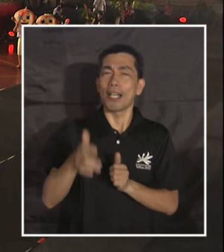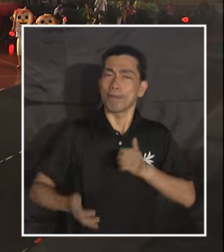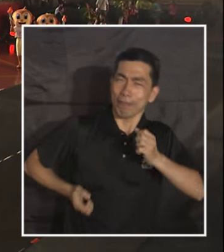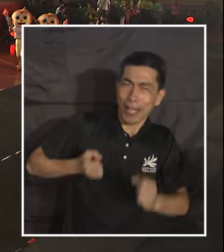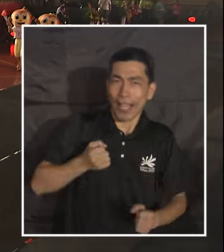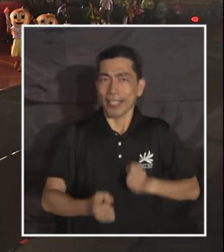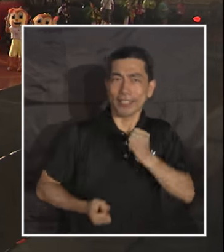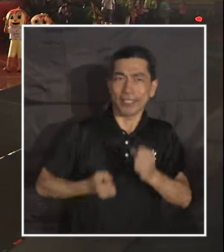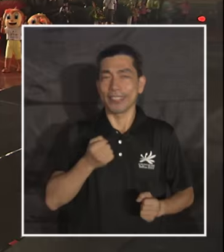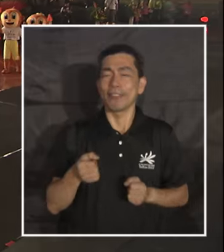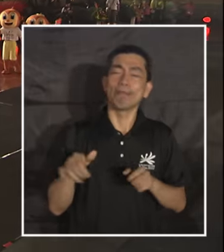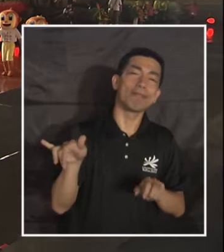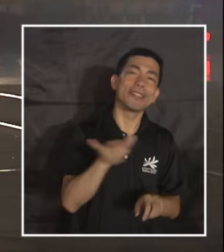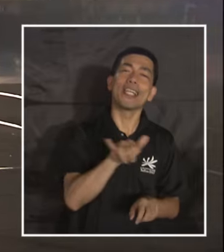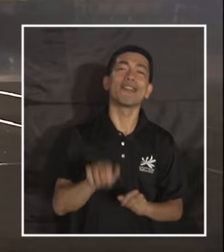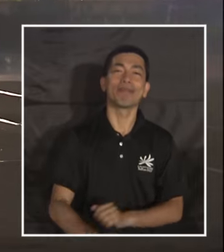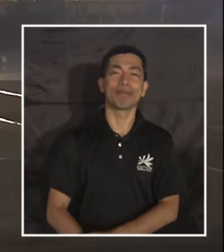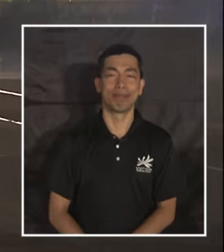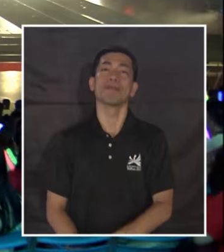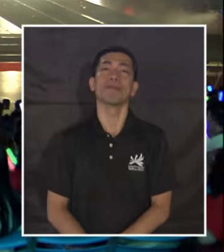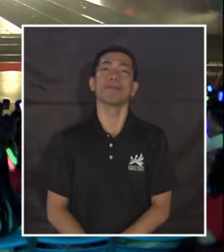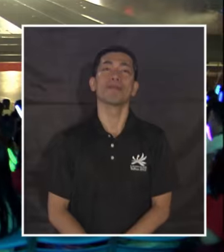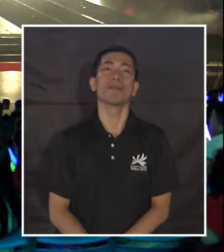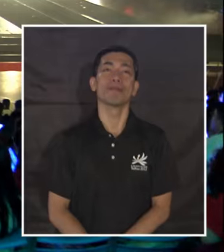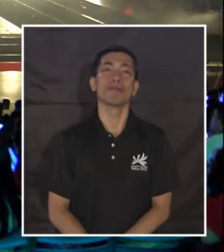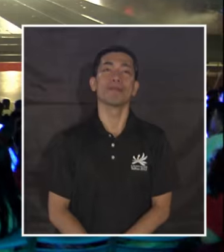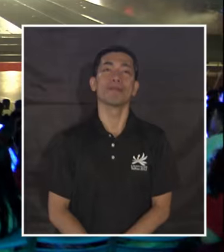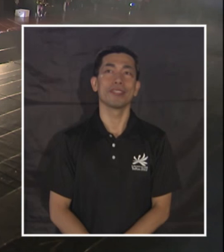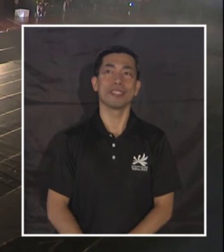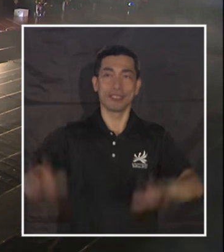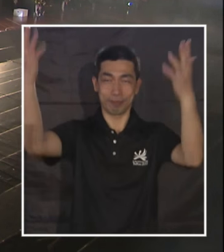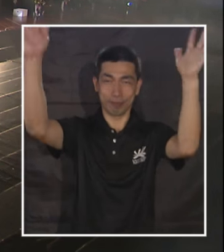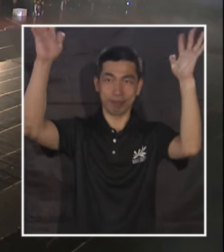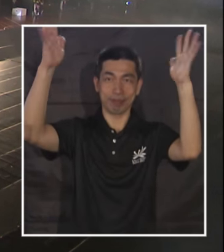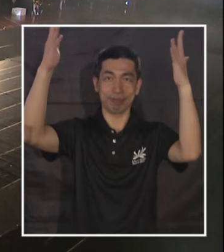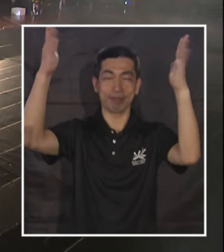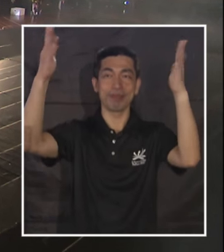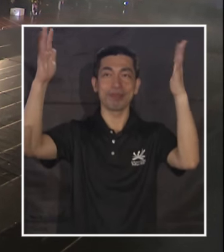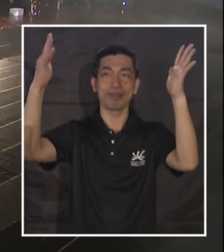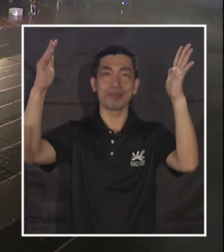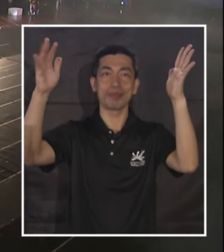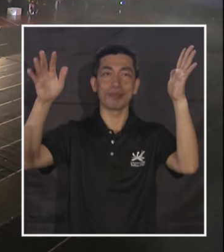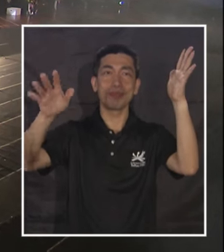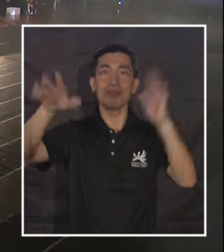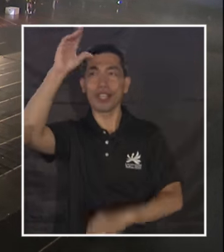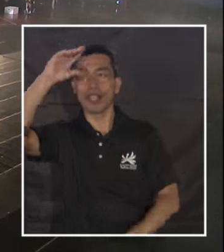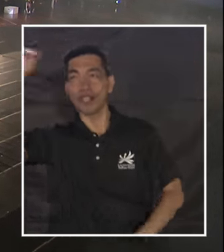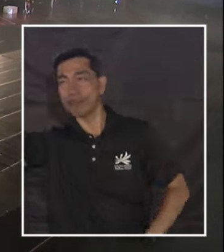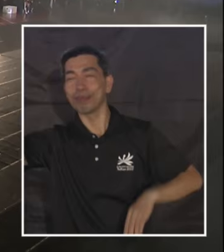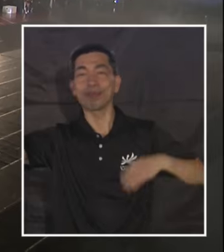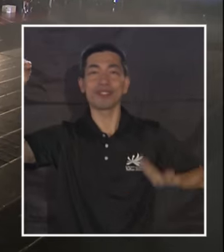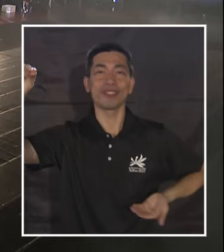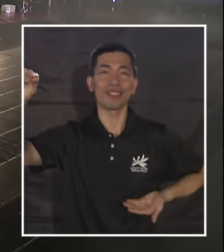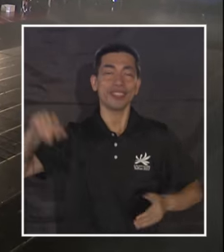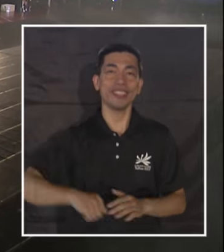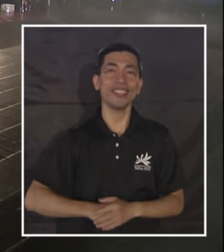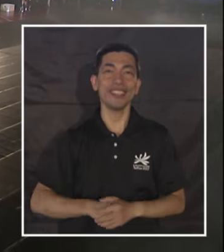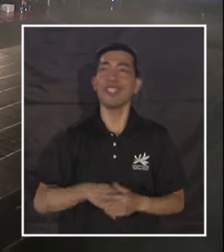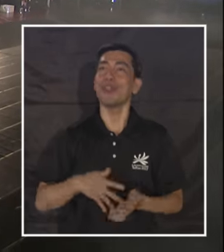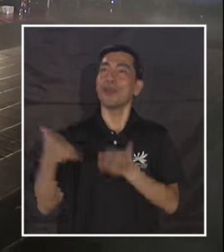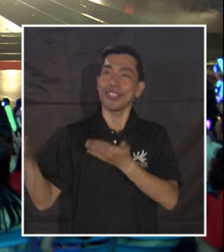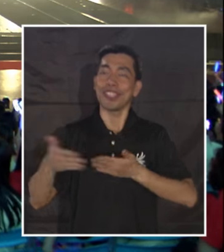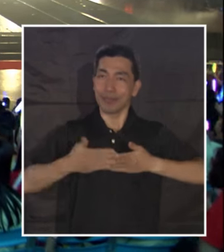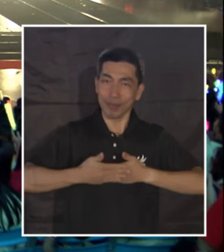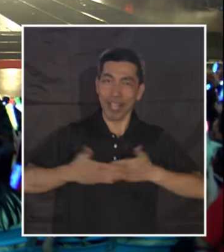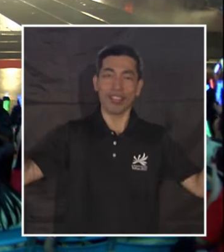色象征着桃园不断对体育。 Ladies and gentlemen, the Ace Asia Pacific